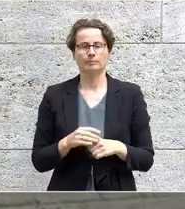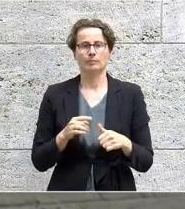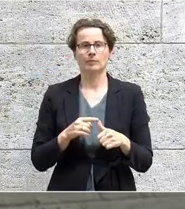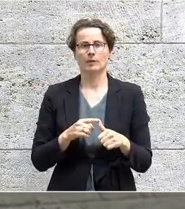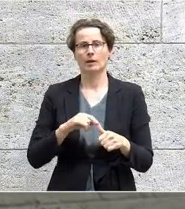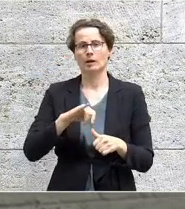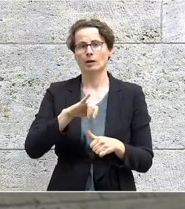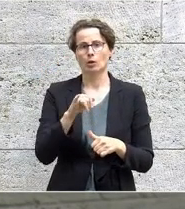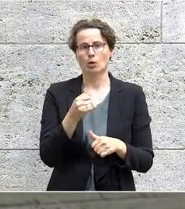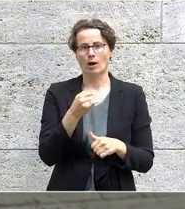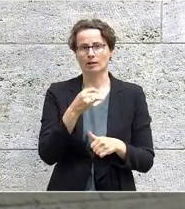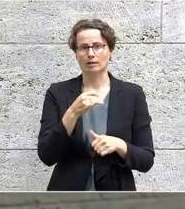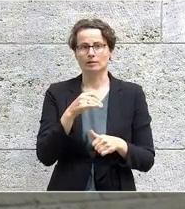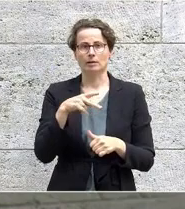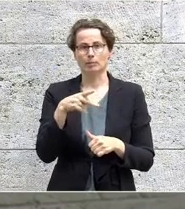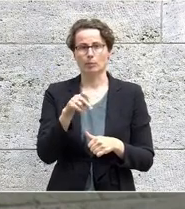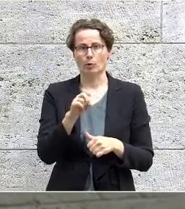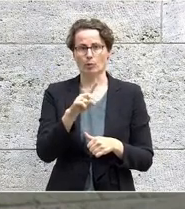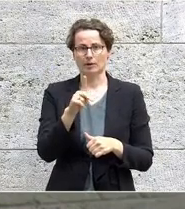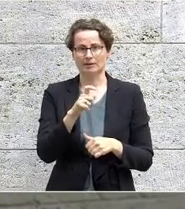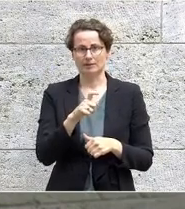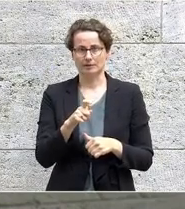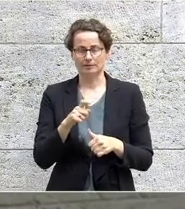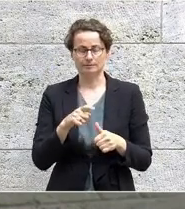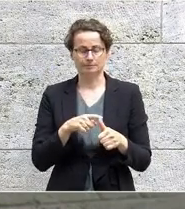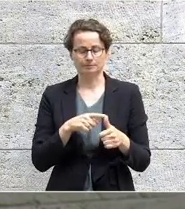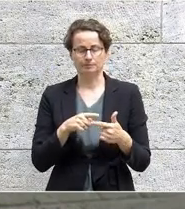Johannes Popitz,